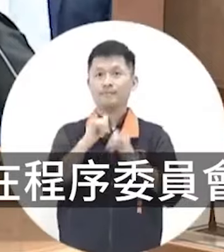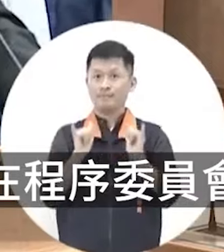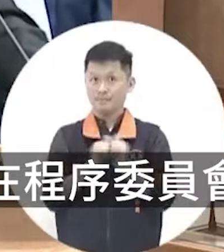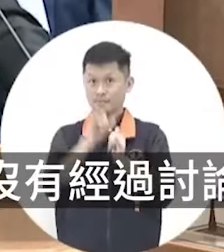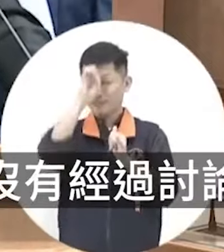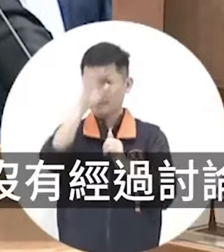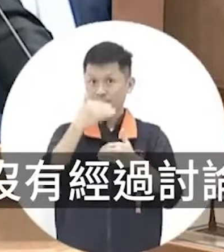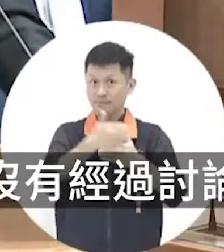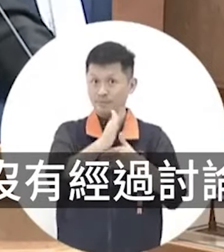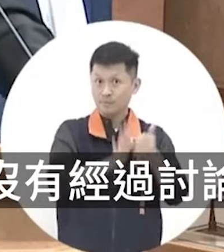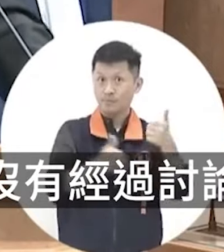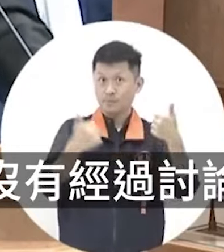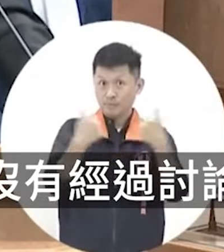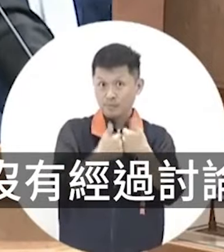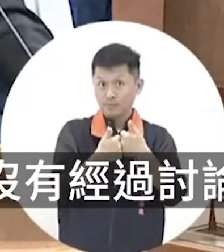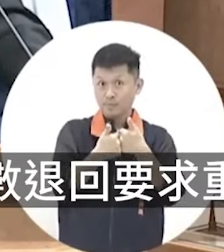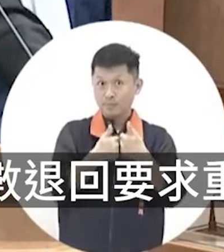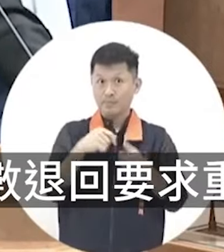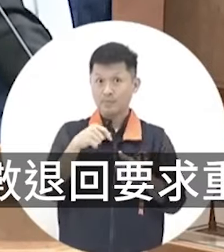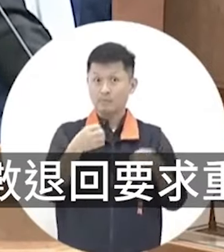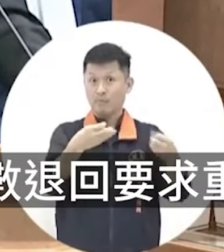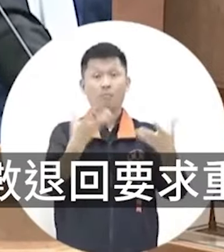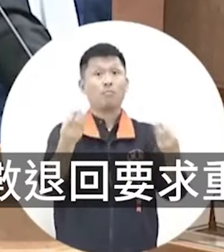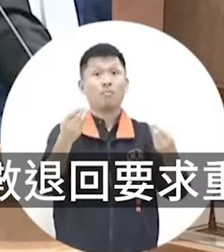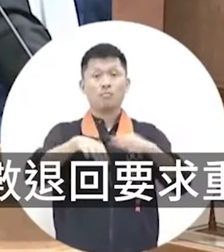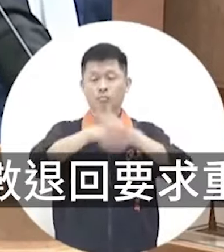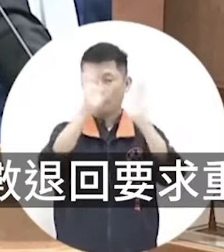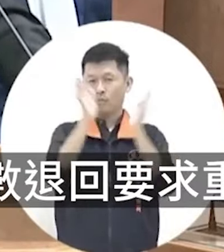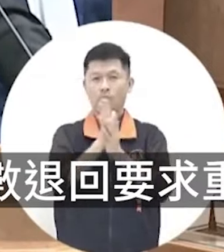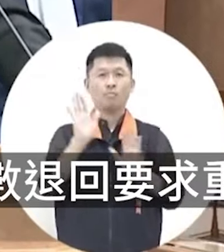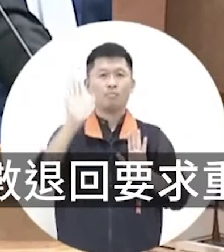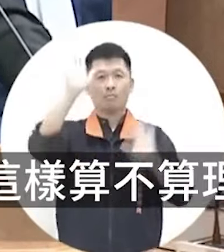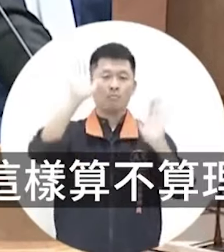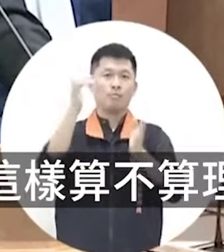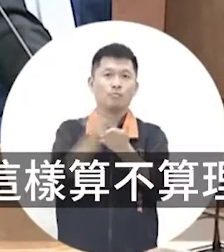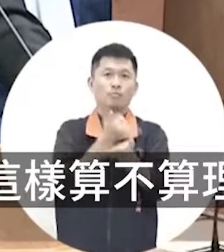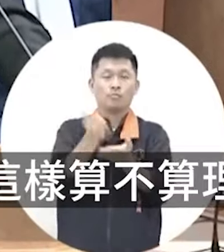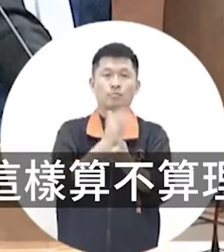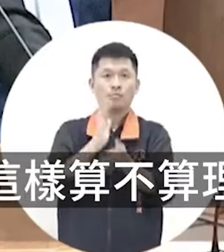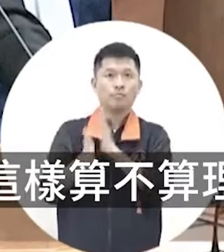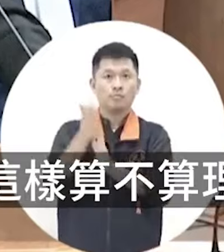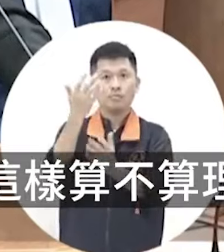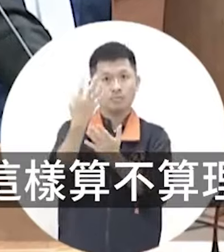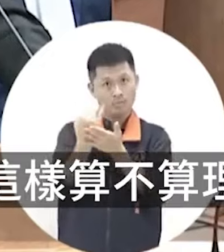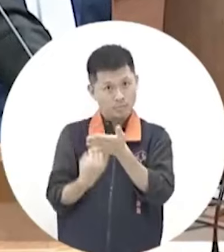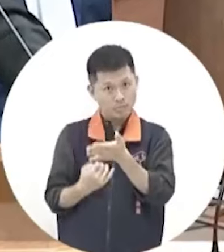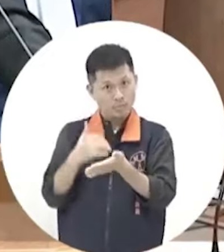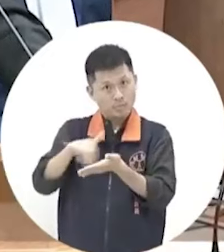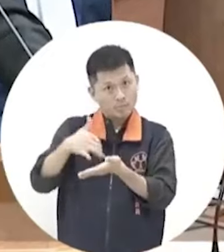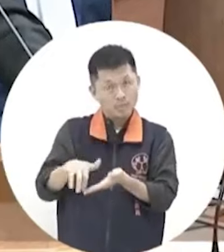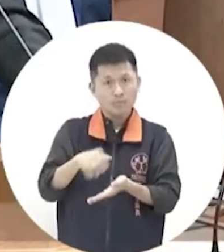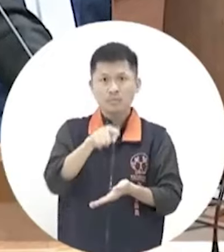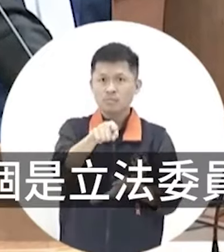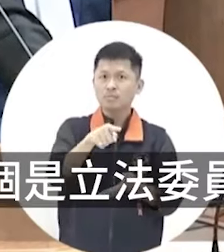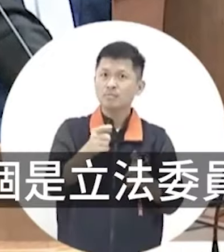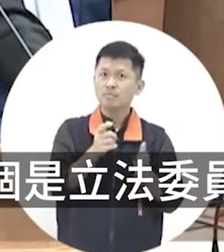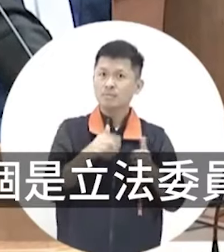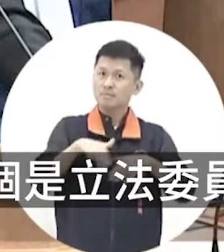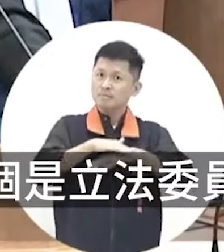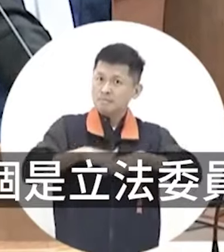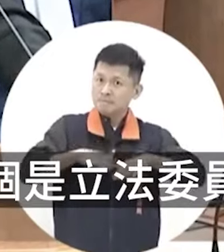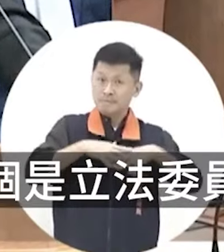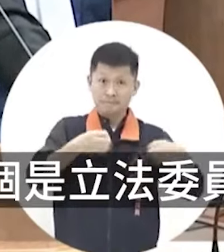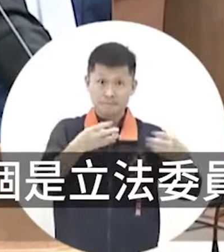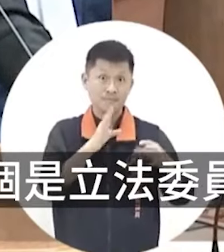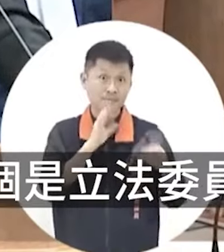序委员会没有经过讨论，全数退回，要求重编。你认为这样算不算理性讨论？ 我想